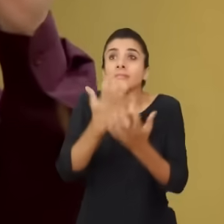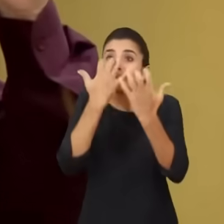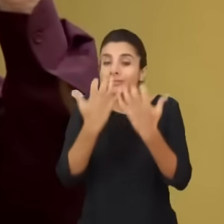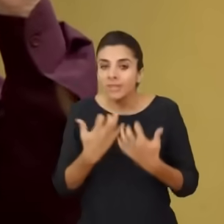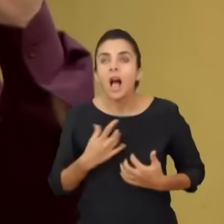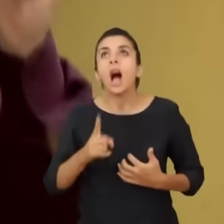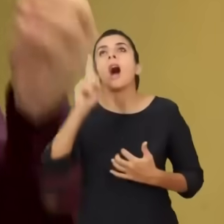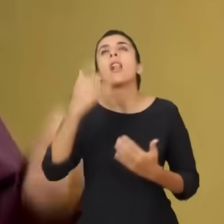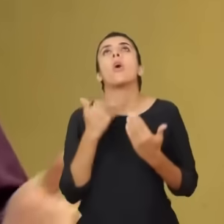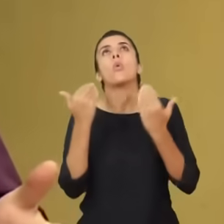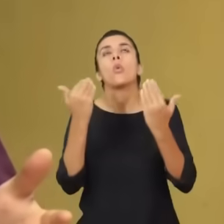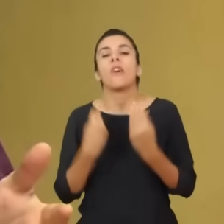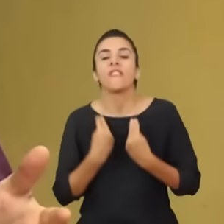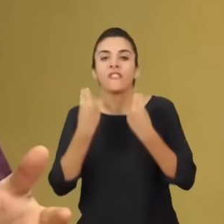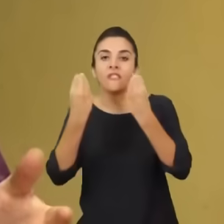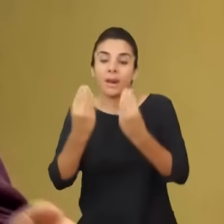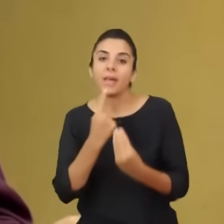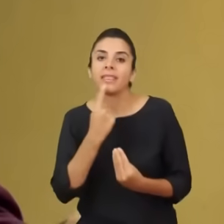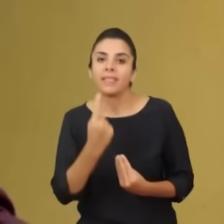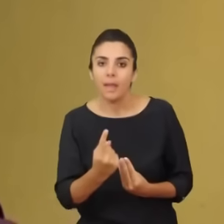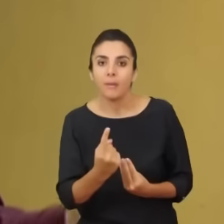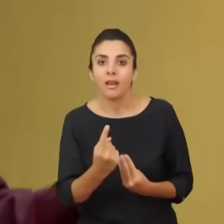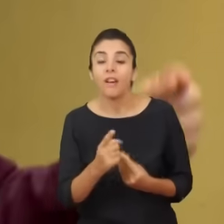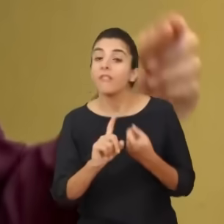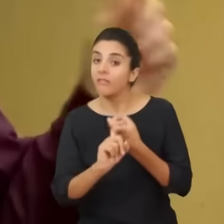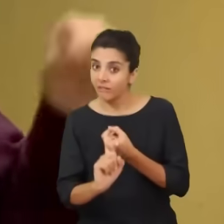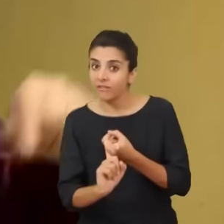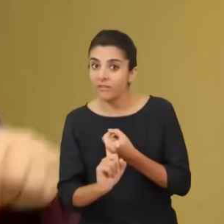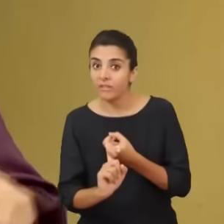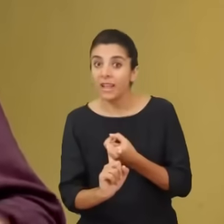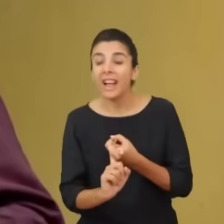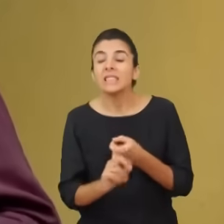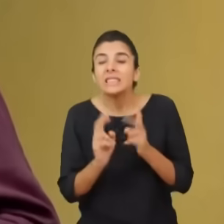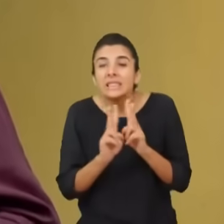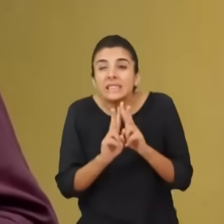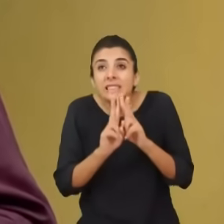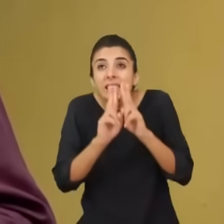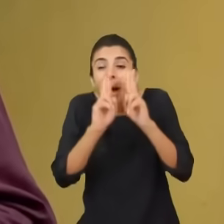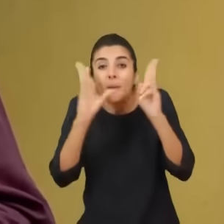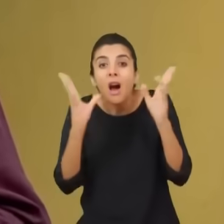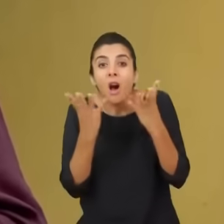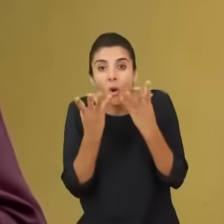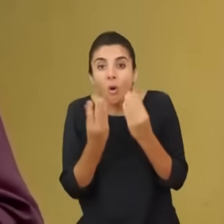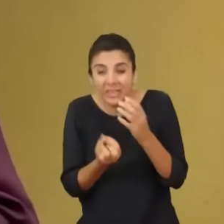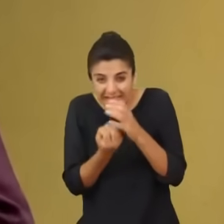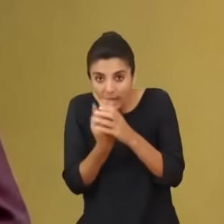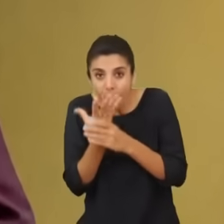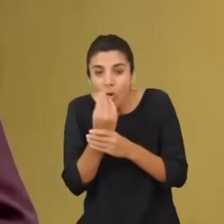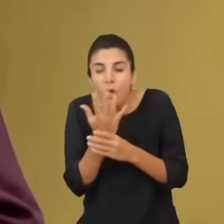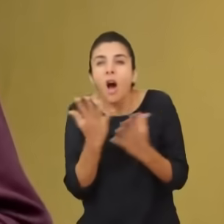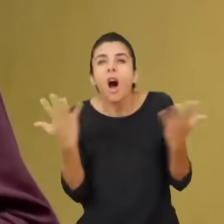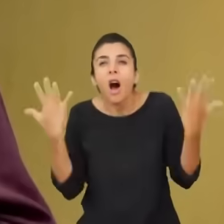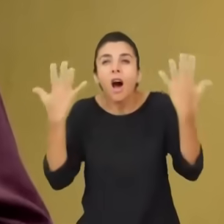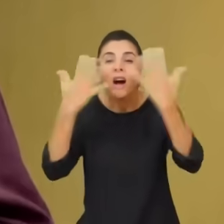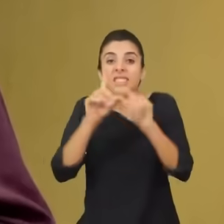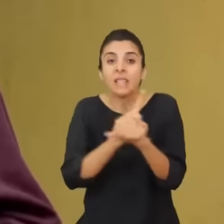Yaradan'a şükretmek demektir. Ve tan yeri ağırıp güneş batana kadar